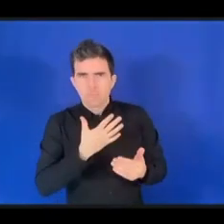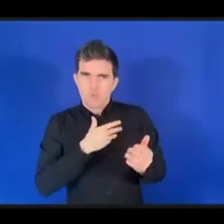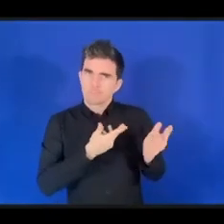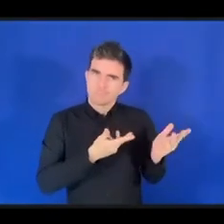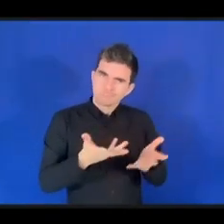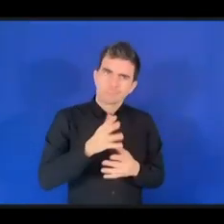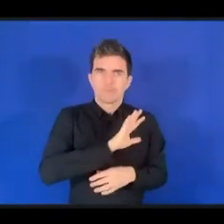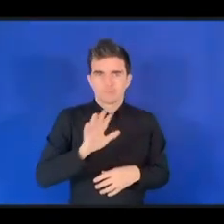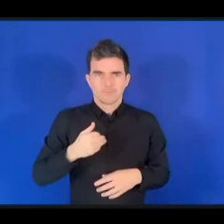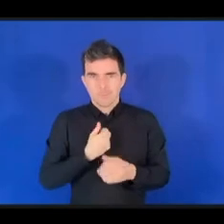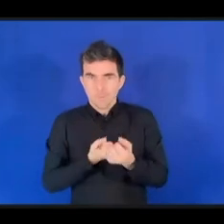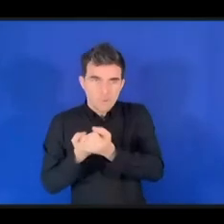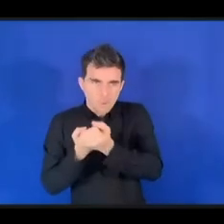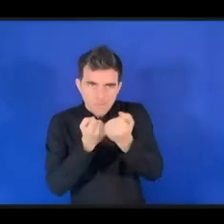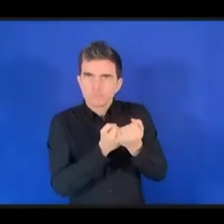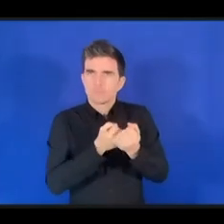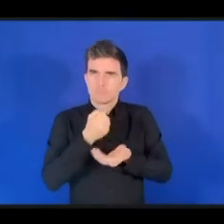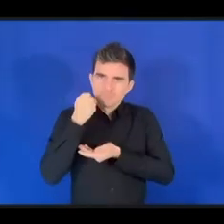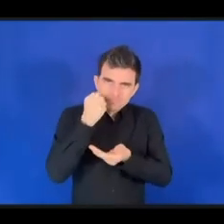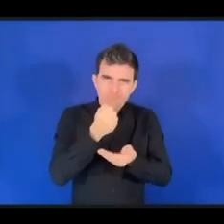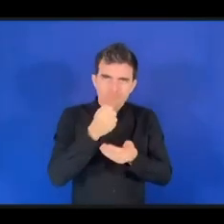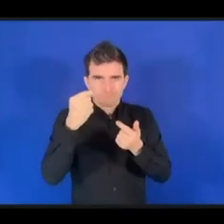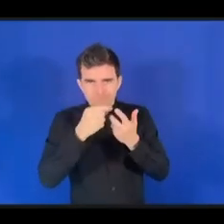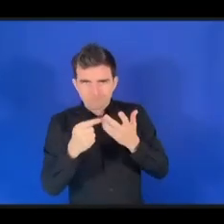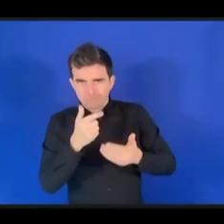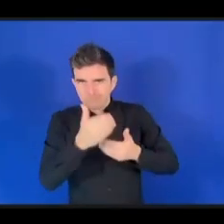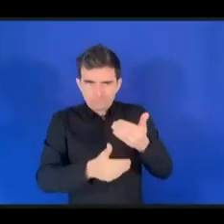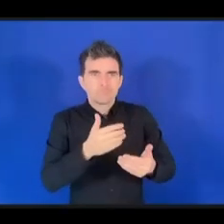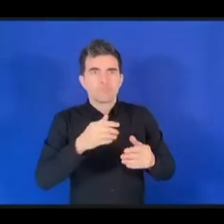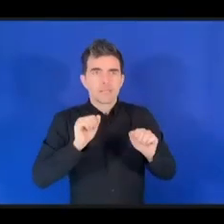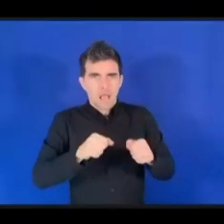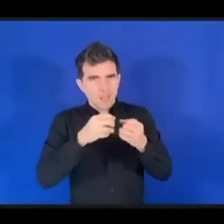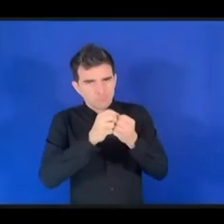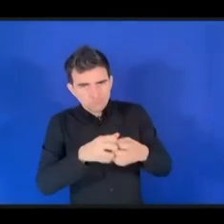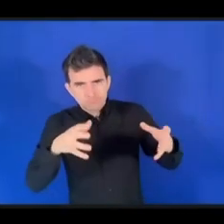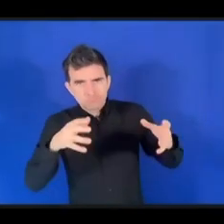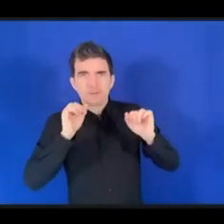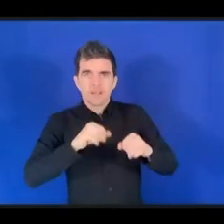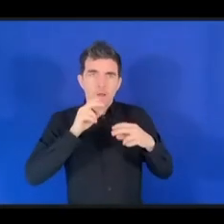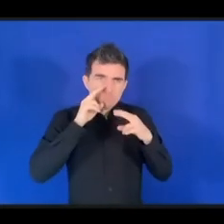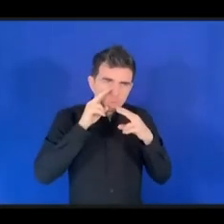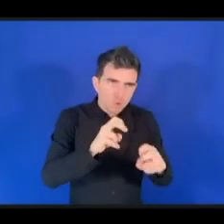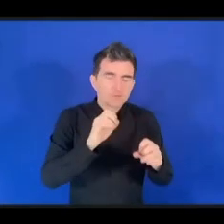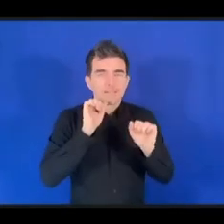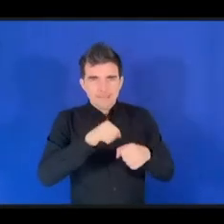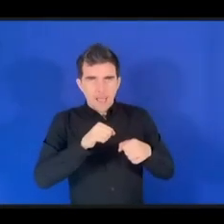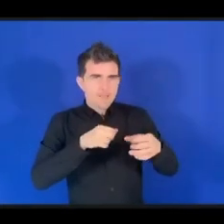设研发和部署提供了资金的支持。我要感谢 IGF